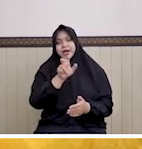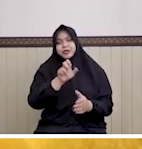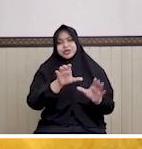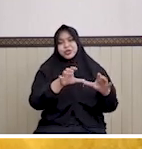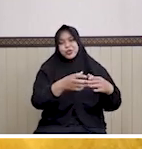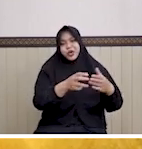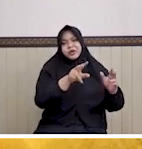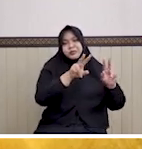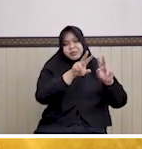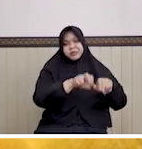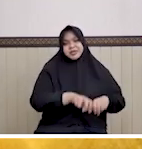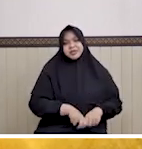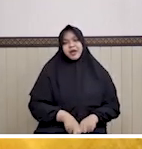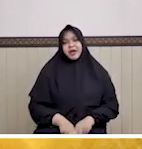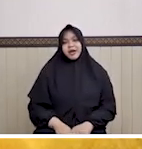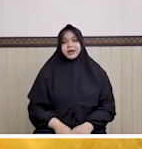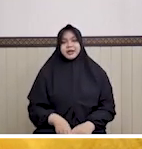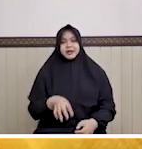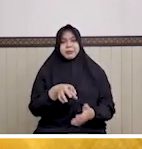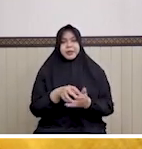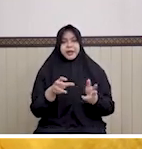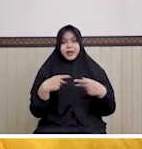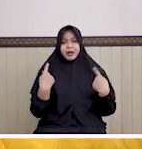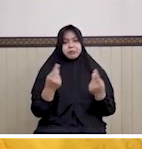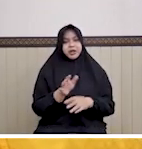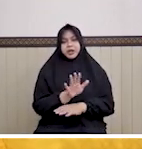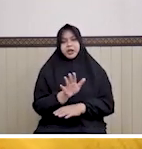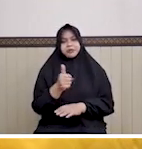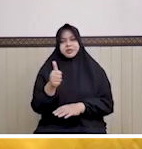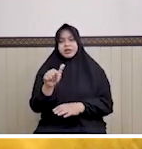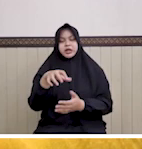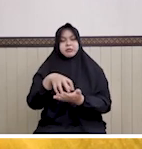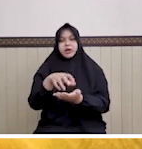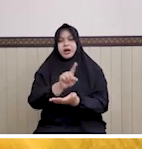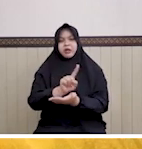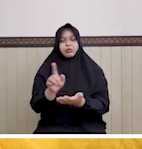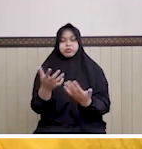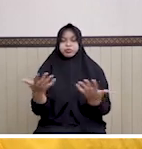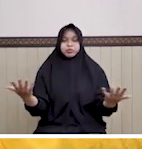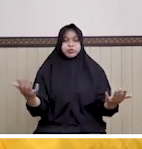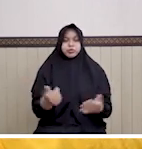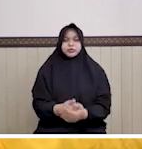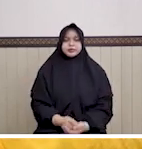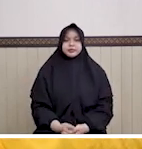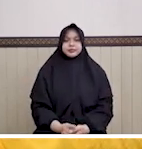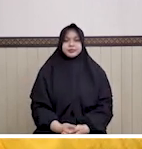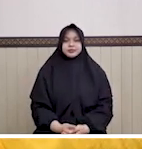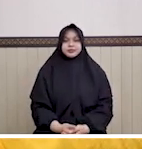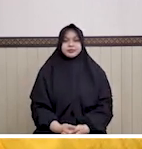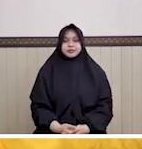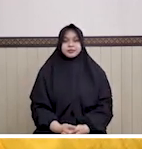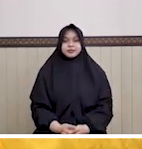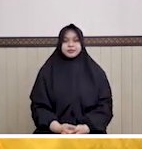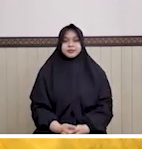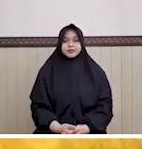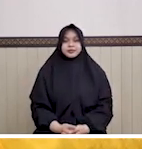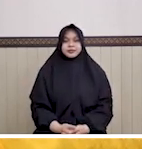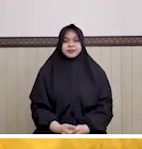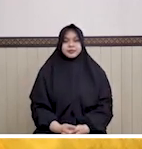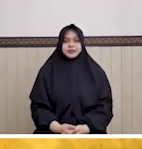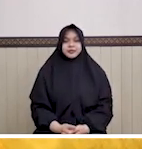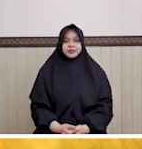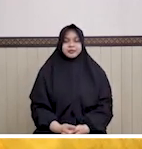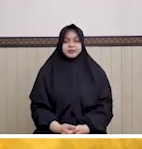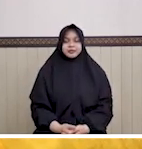ruang ditempat kami lalu bisa dimana saja memeriksa Apa sih yang mau dimintai keterangan itu